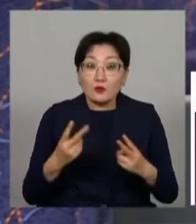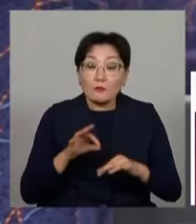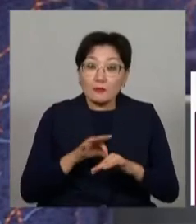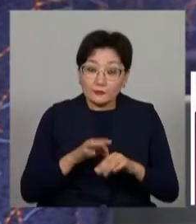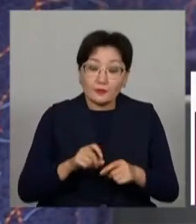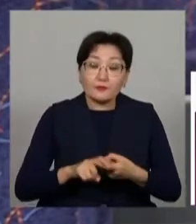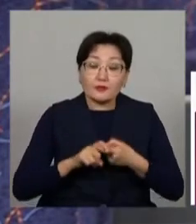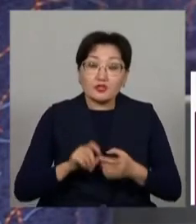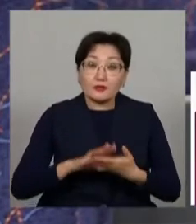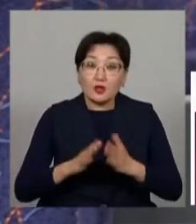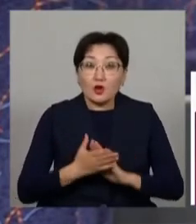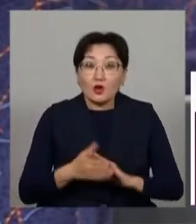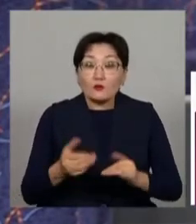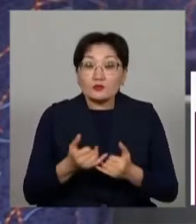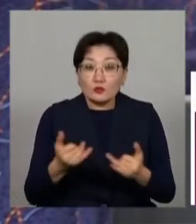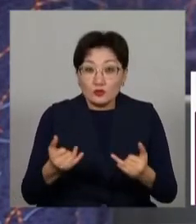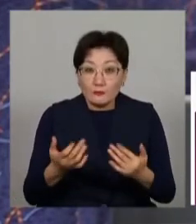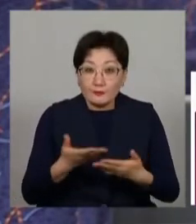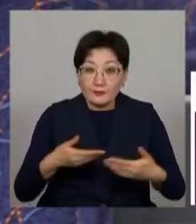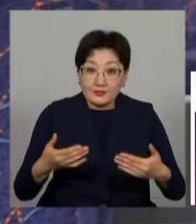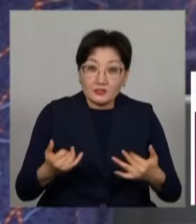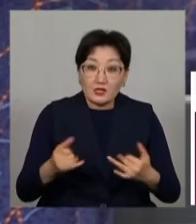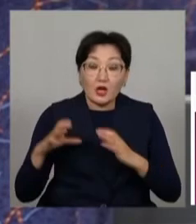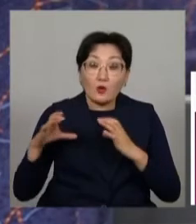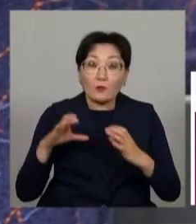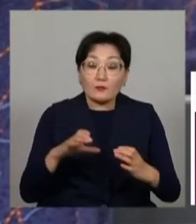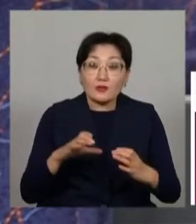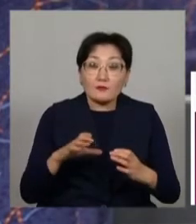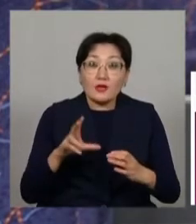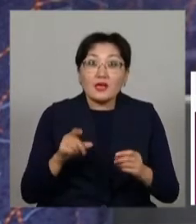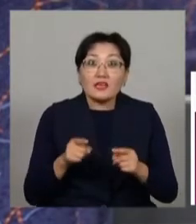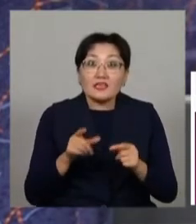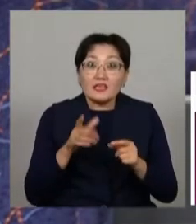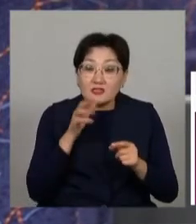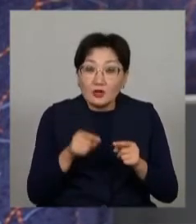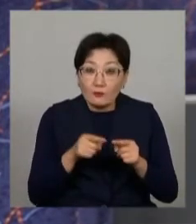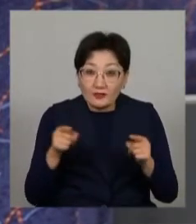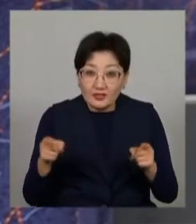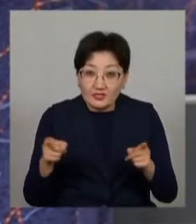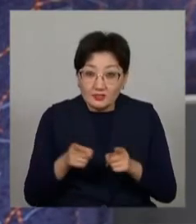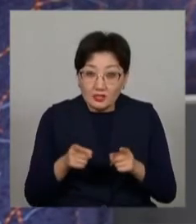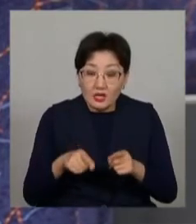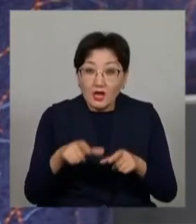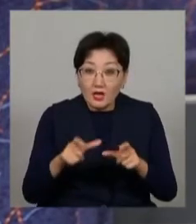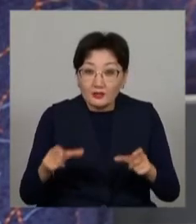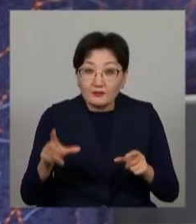пандемия. Сол үшін біз қазір автобустардың ортасын жақындатып, адамдарды азырақ